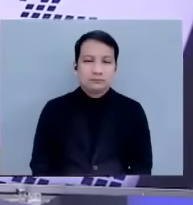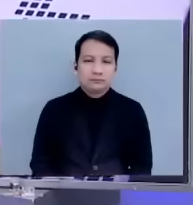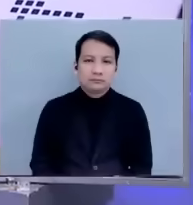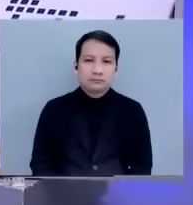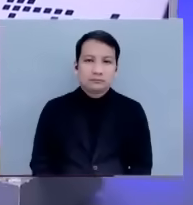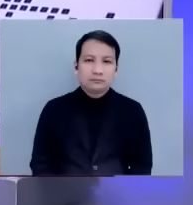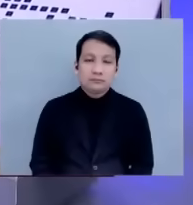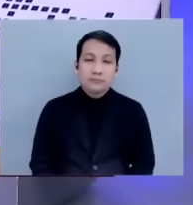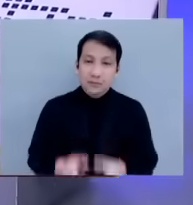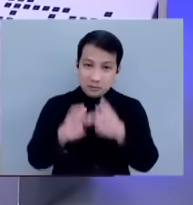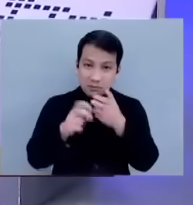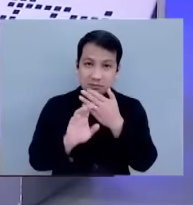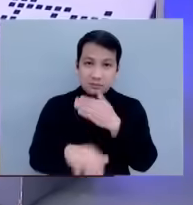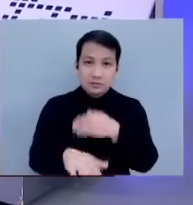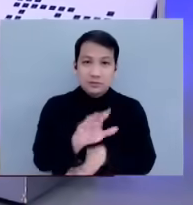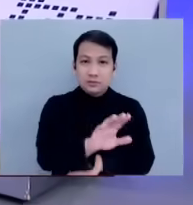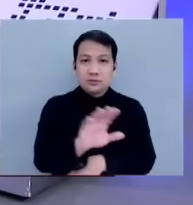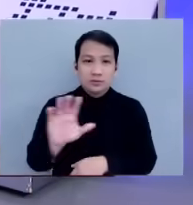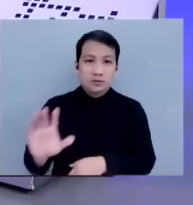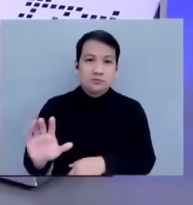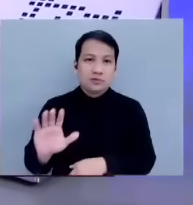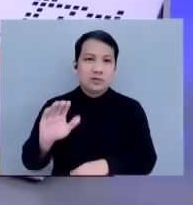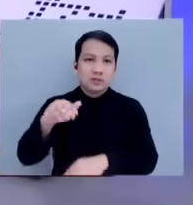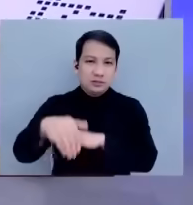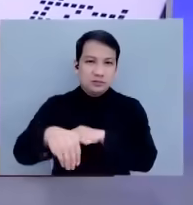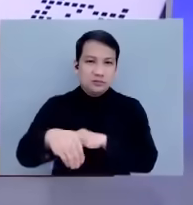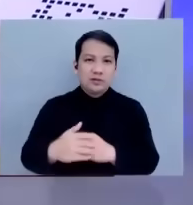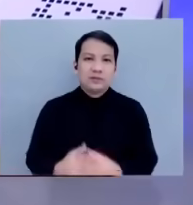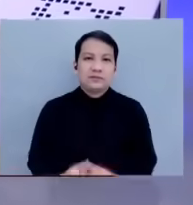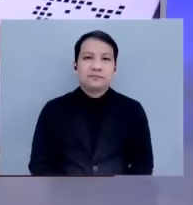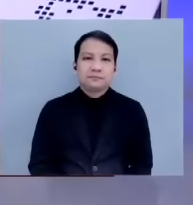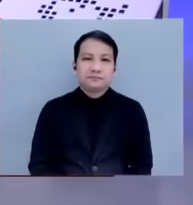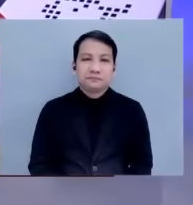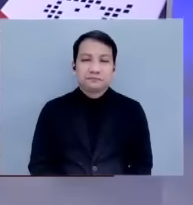Tutok lang mga kapatid dito sa Frontline Tonight.